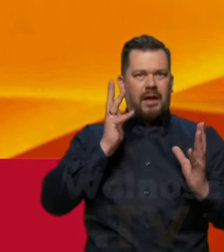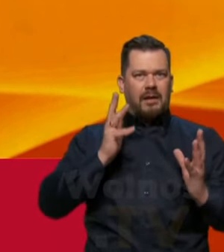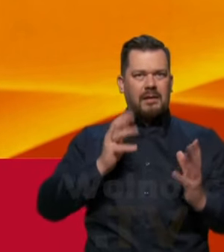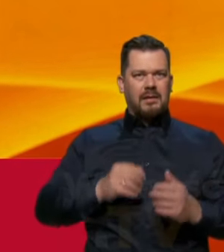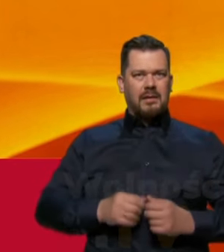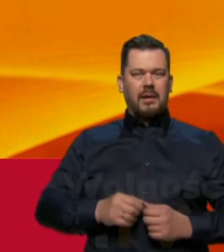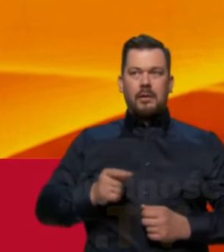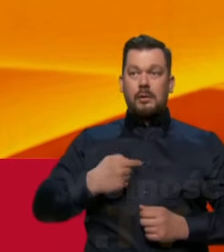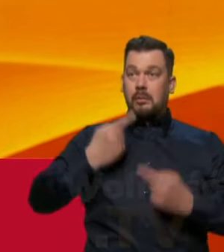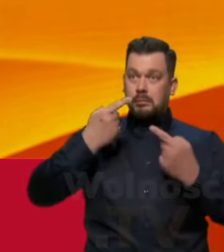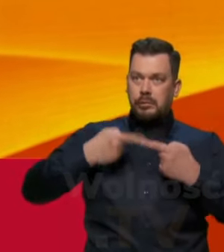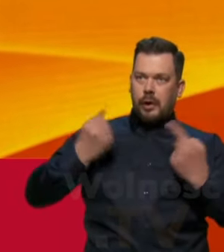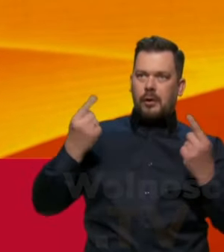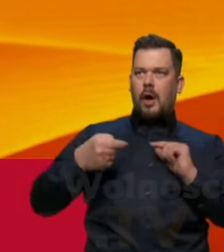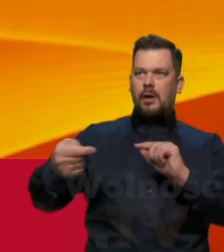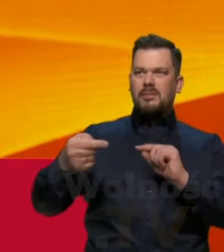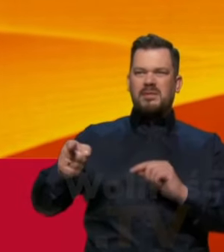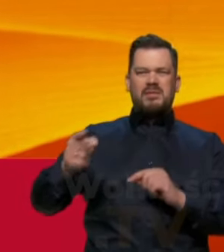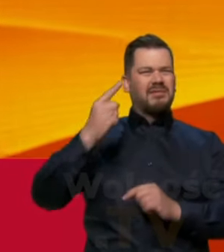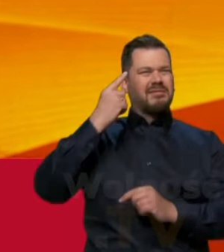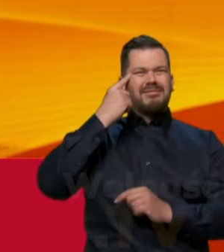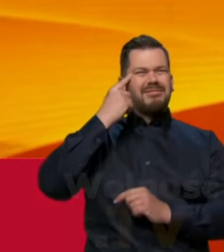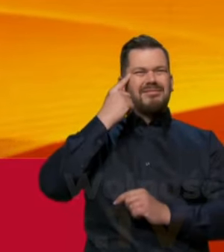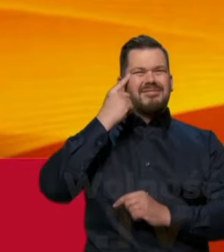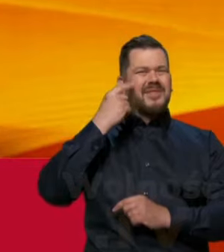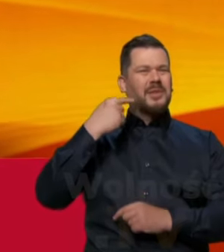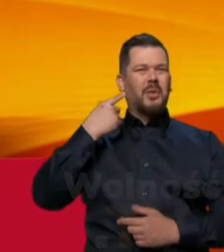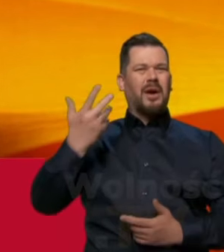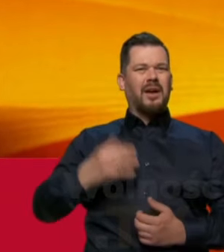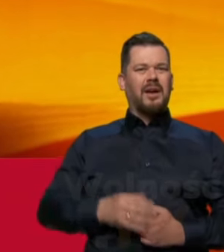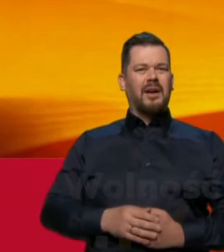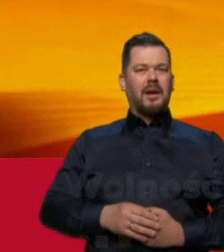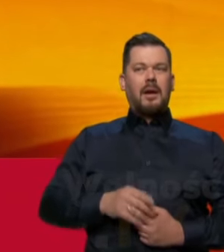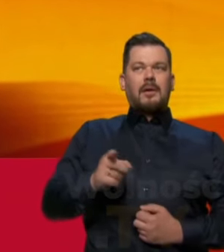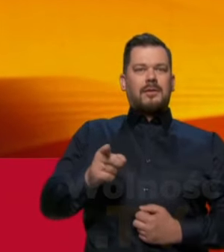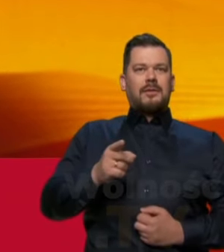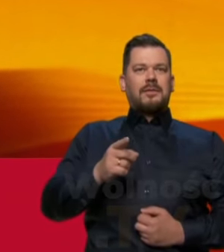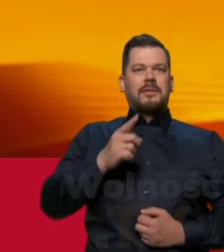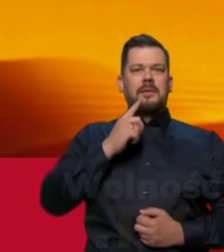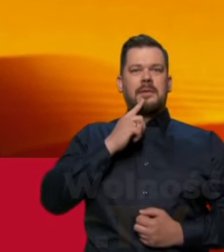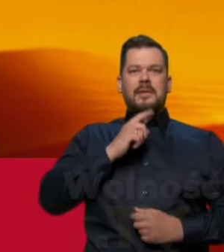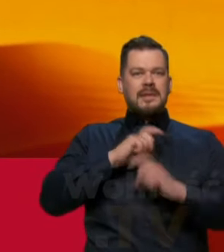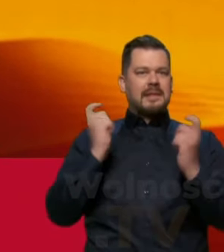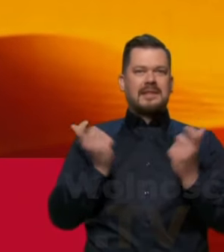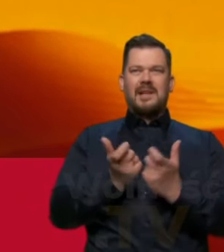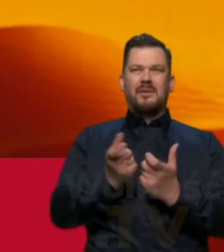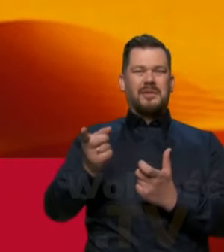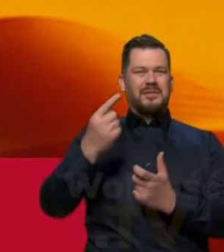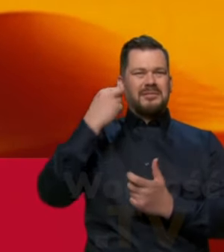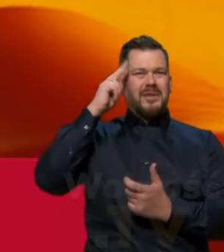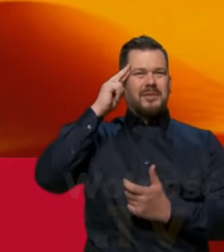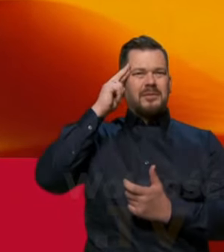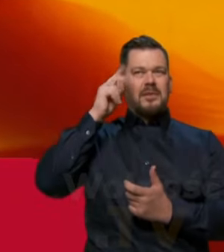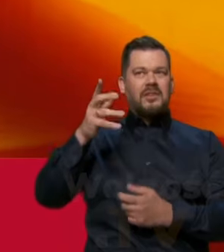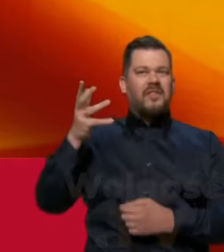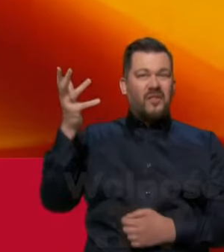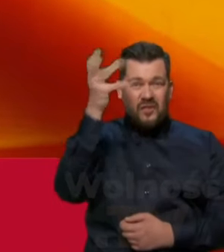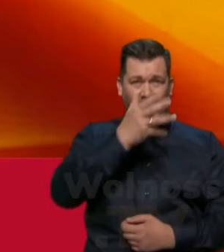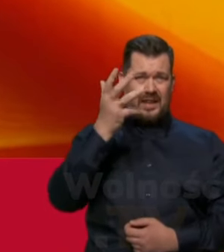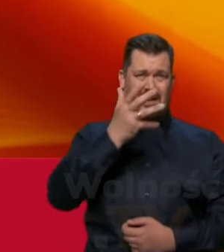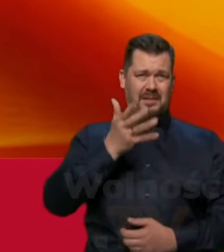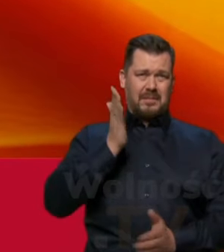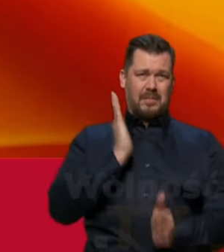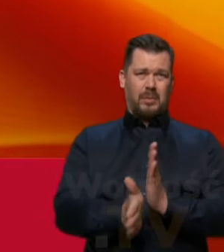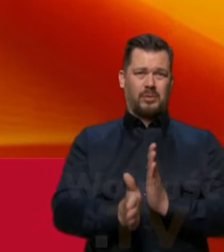nie da się przekonać. Taka pani Greta Thunbergzanka jest całkowicie nieprzemakalna, prawda? To są po prostu wariaci